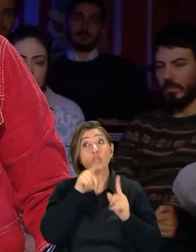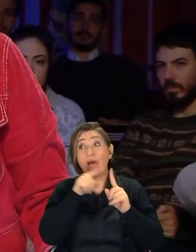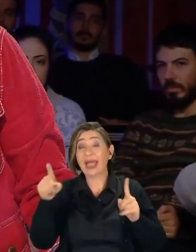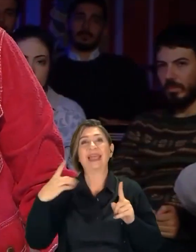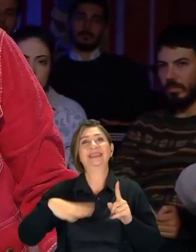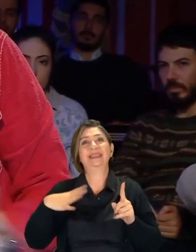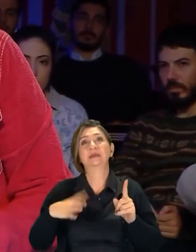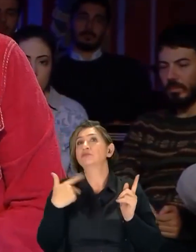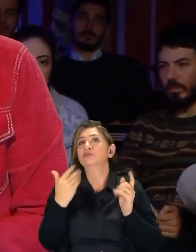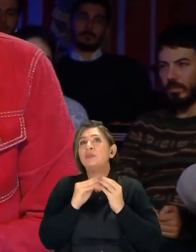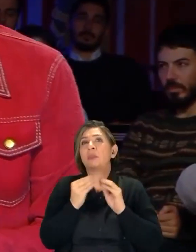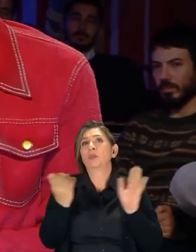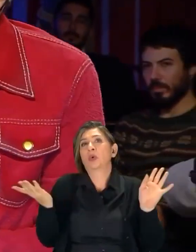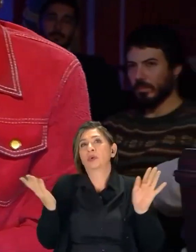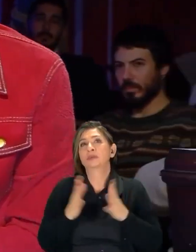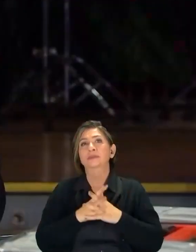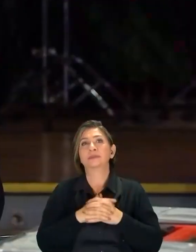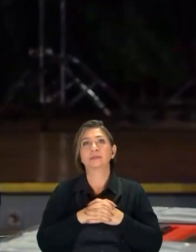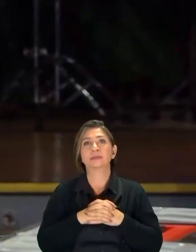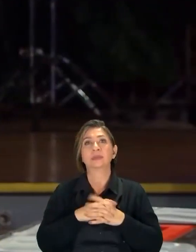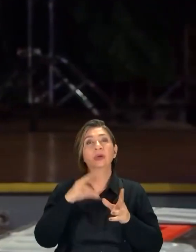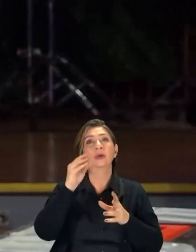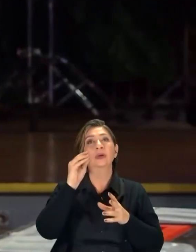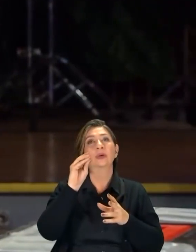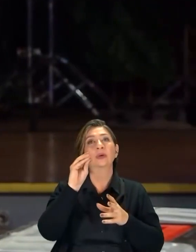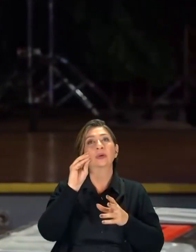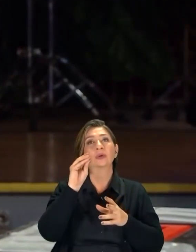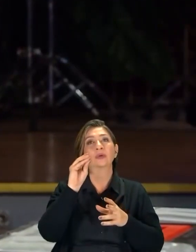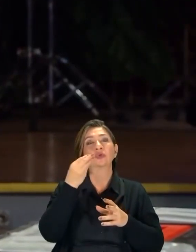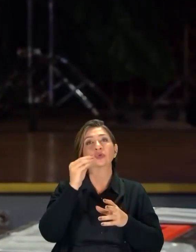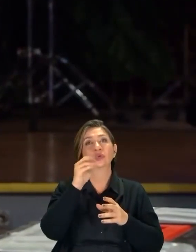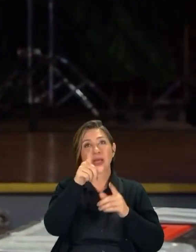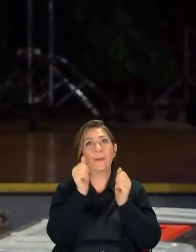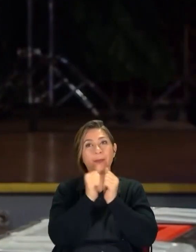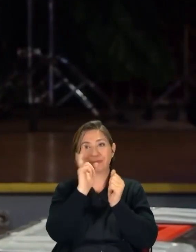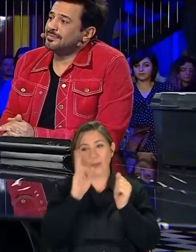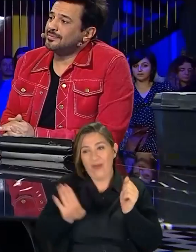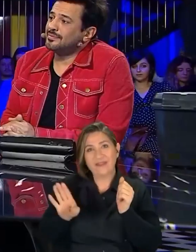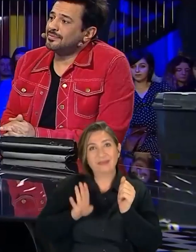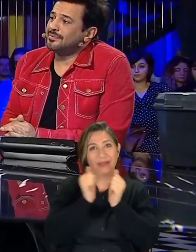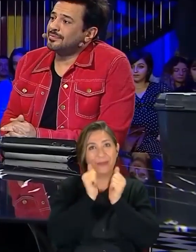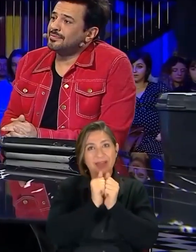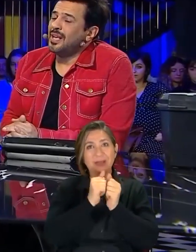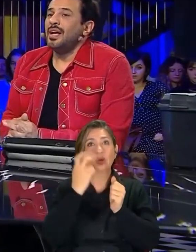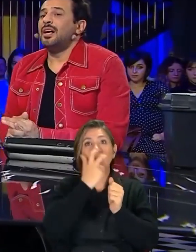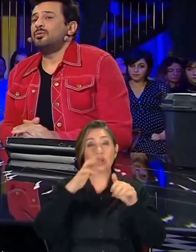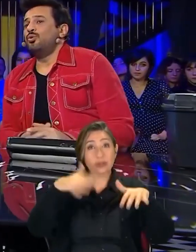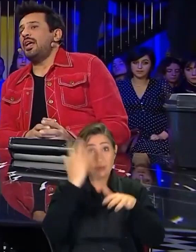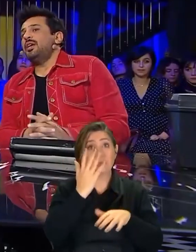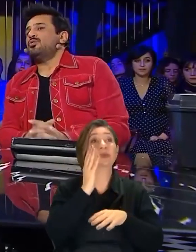kadar istesin zaten canım yani çocuklarla beraber Eee konsere gidiyor musun ya da turneye çıkıyor